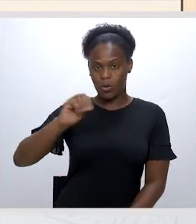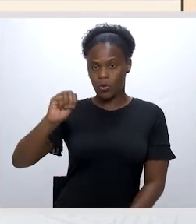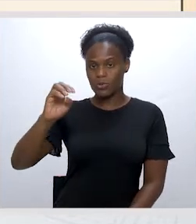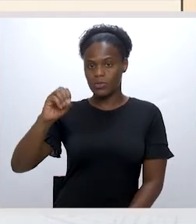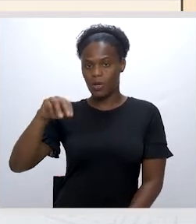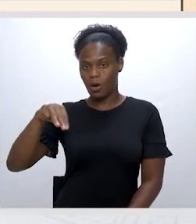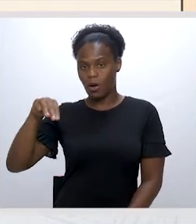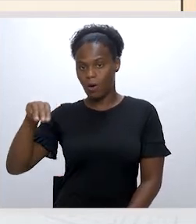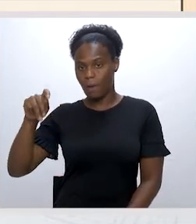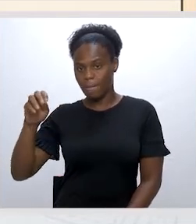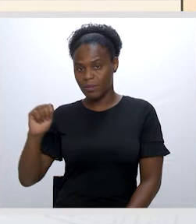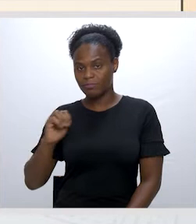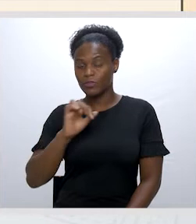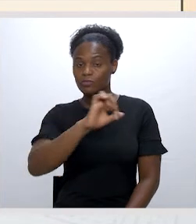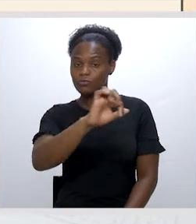vous êtes,